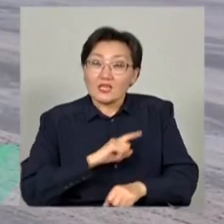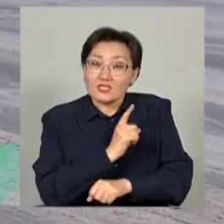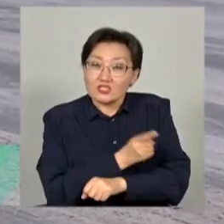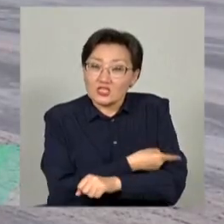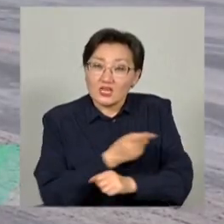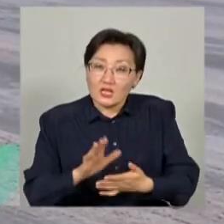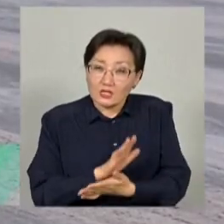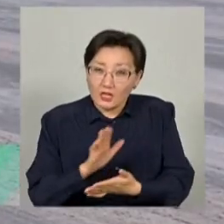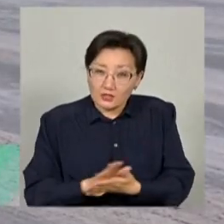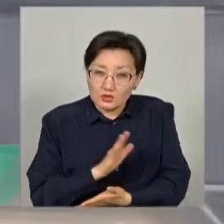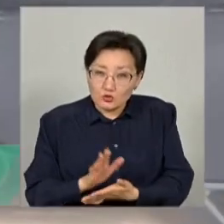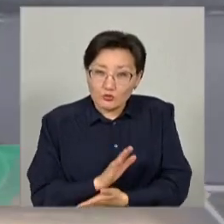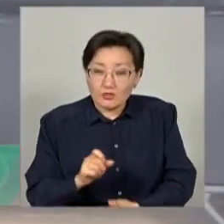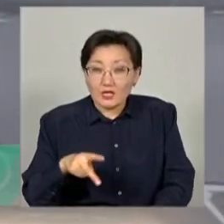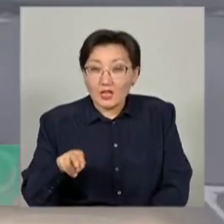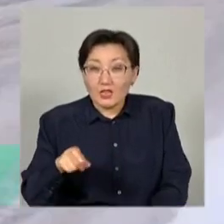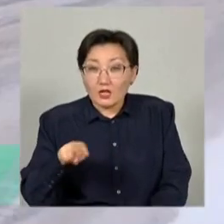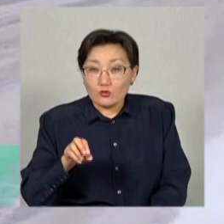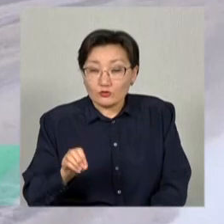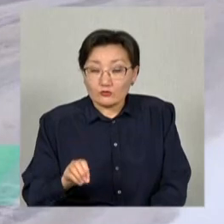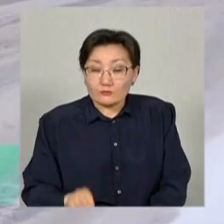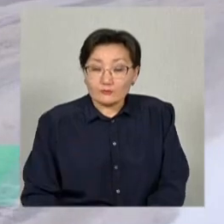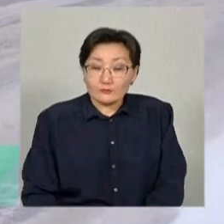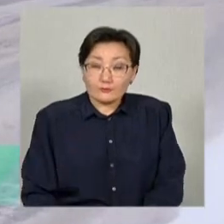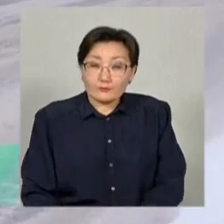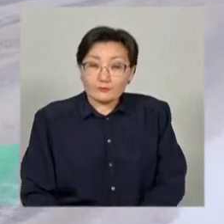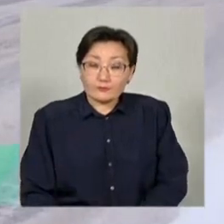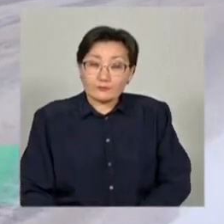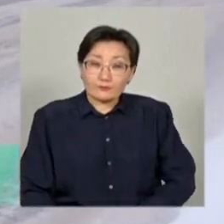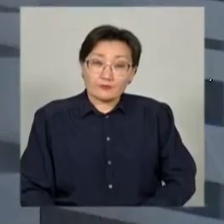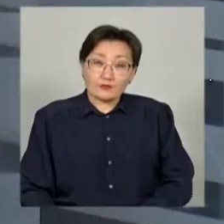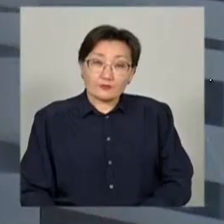гололед. Далее Насипова, Данияр Умар, Ренат Утеев, телеканал Алматы, Астана.